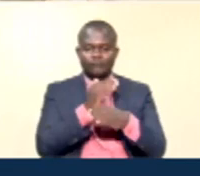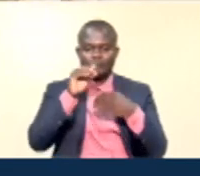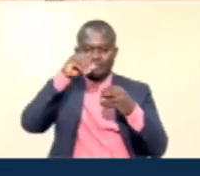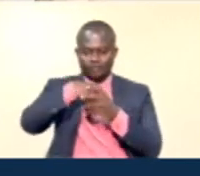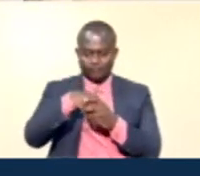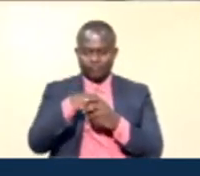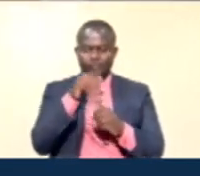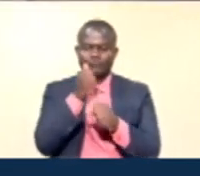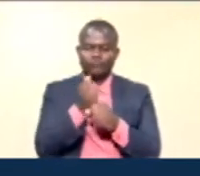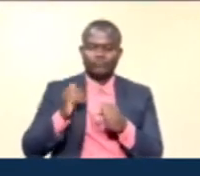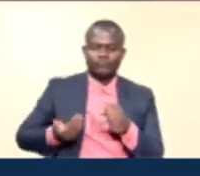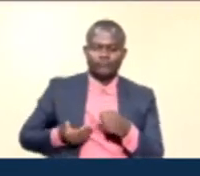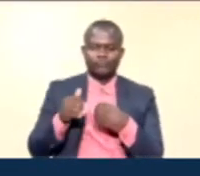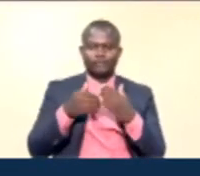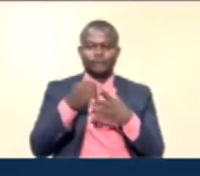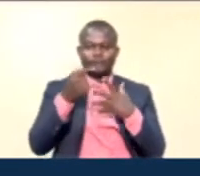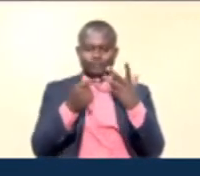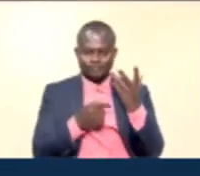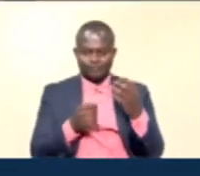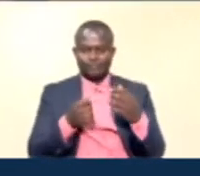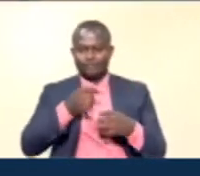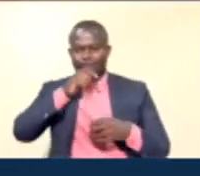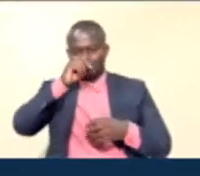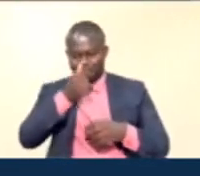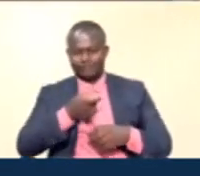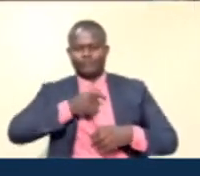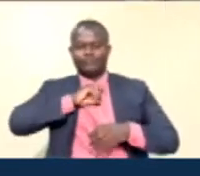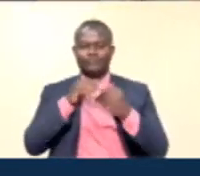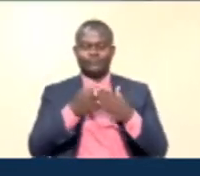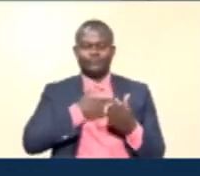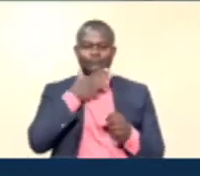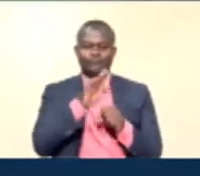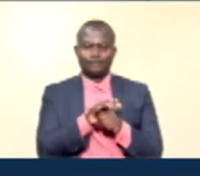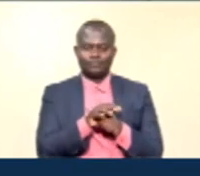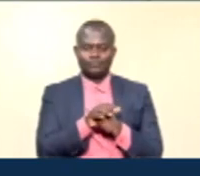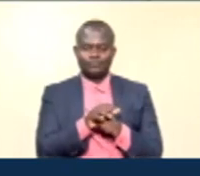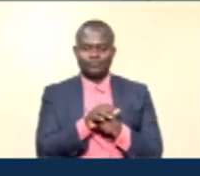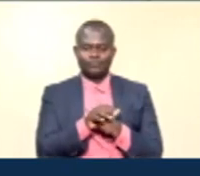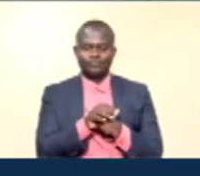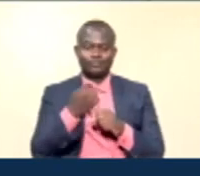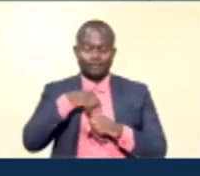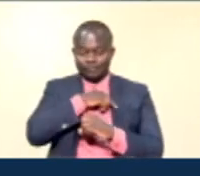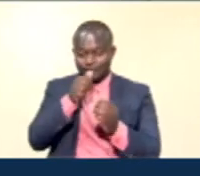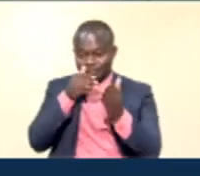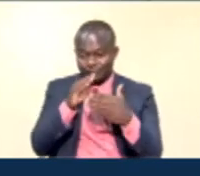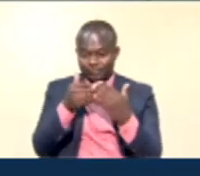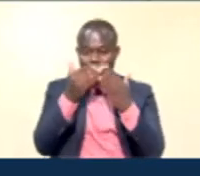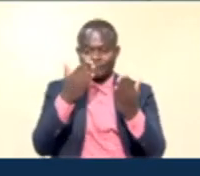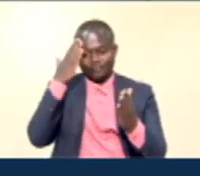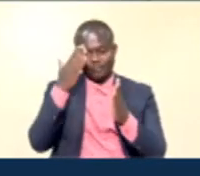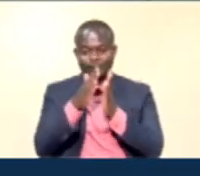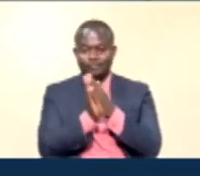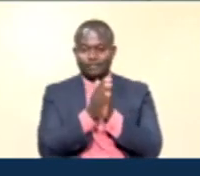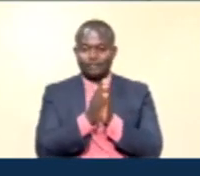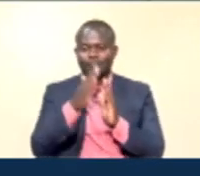harimo indirimbo yakorewe n'umugore ari ibintu bimutera ishema kandi yishimira cyane naramukurikiranye menya amateka